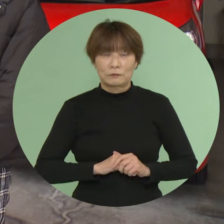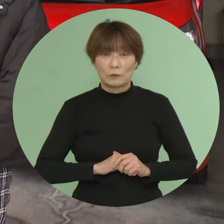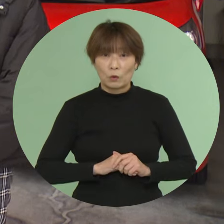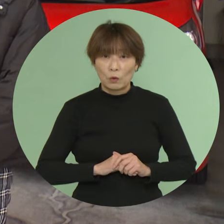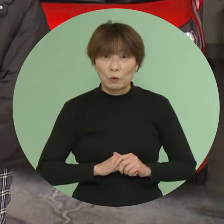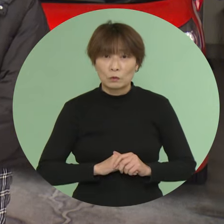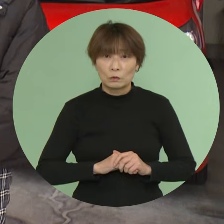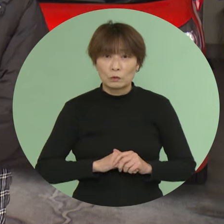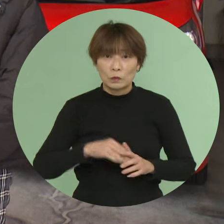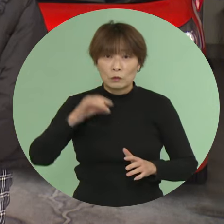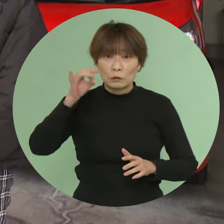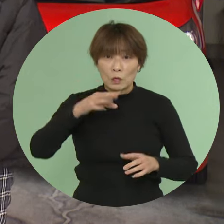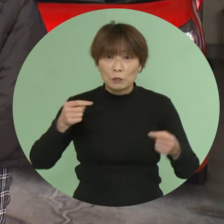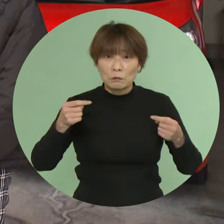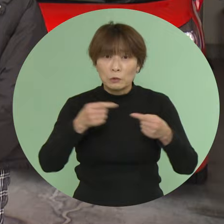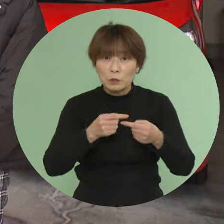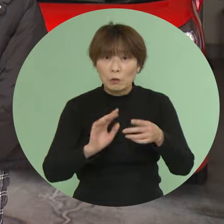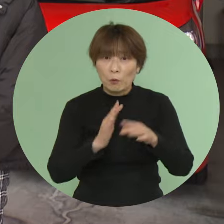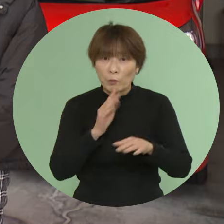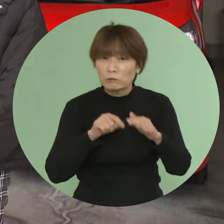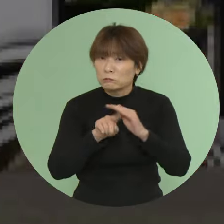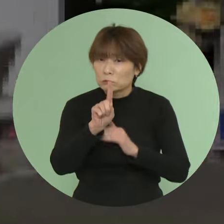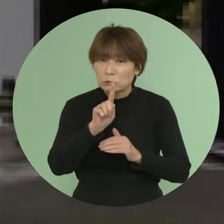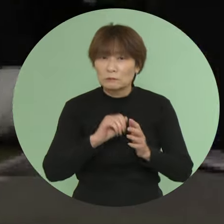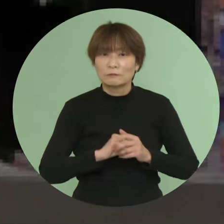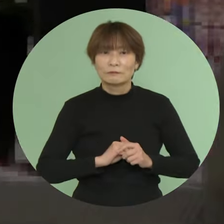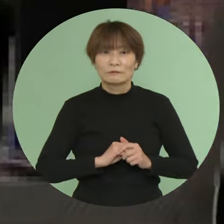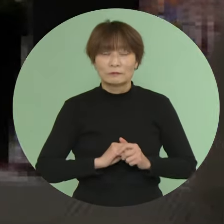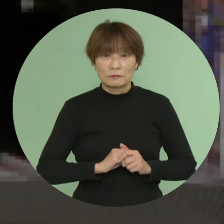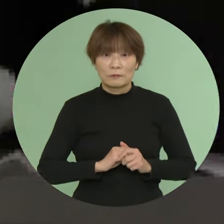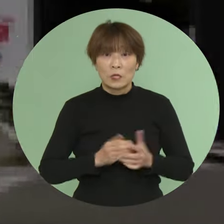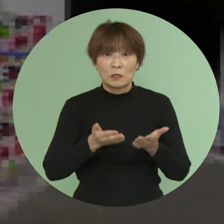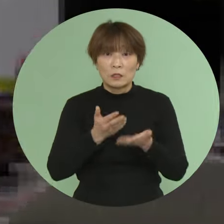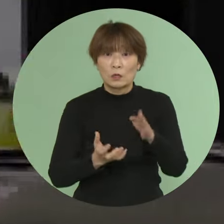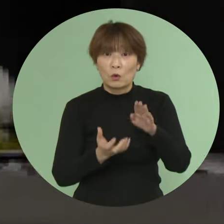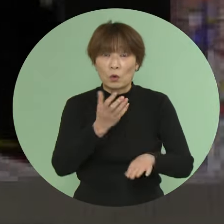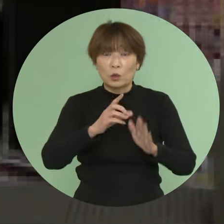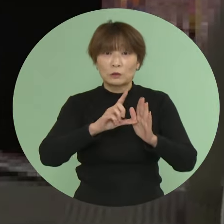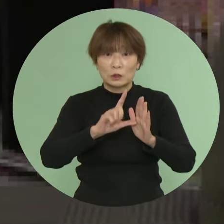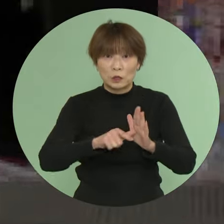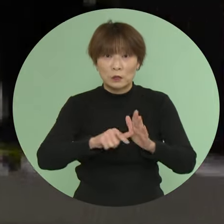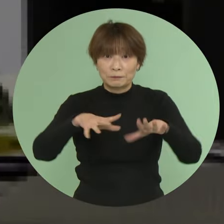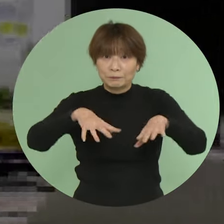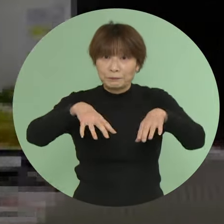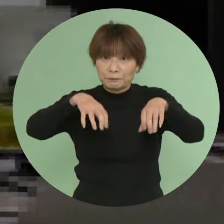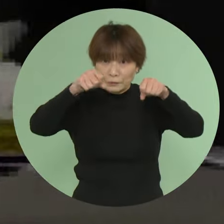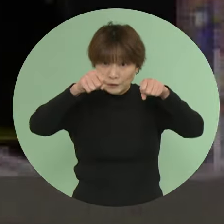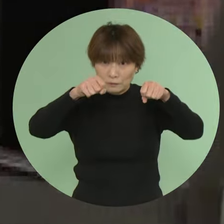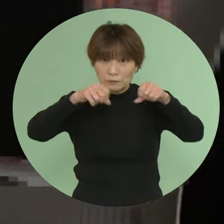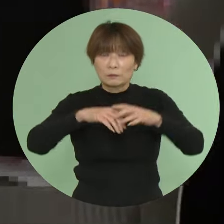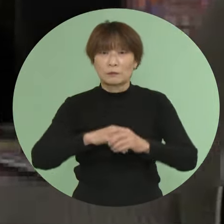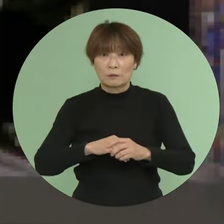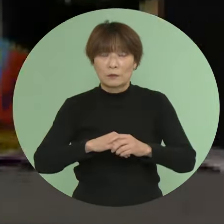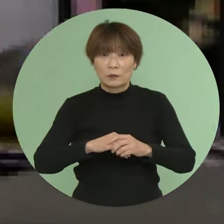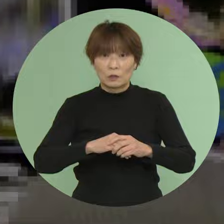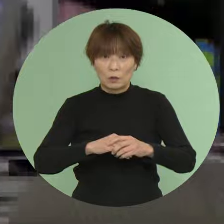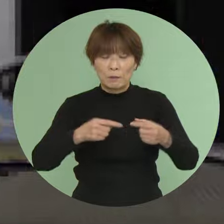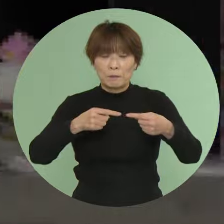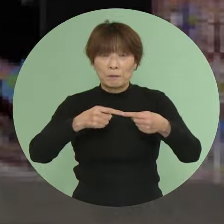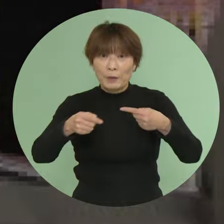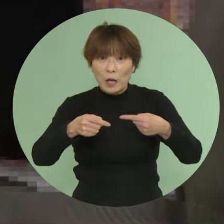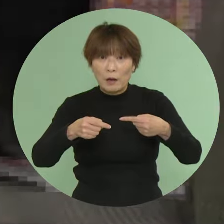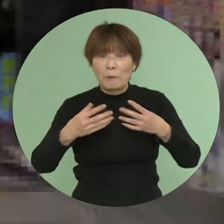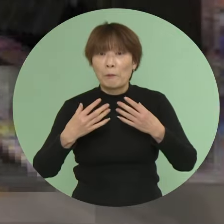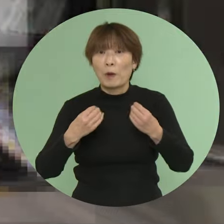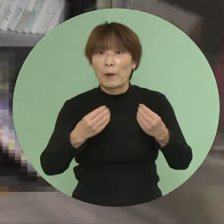通電火災とは何ですか？ はい、地震発生時には停電が発生することがありますが、配線が損傷した